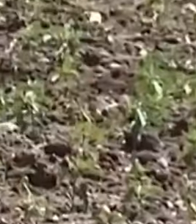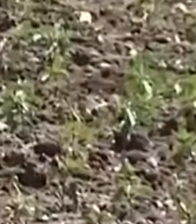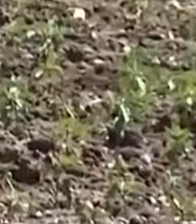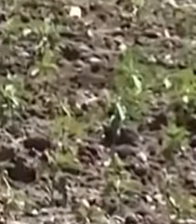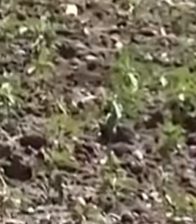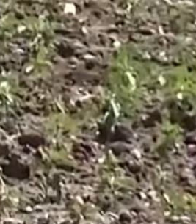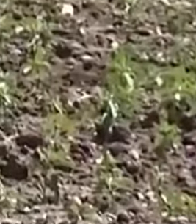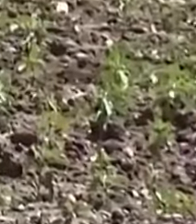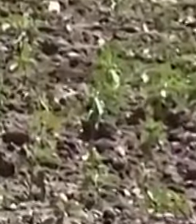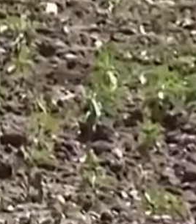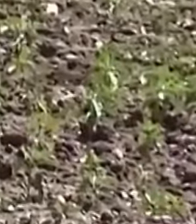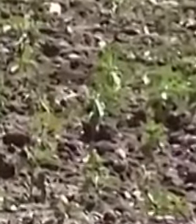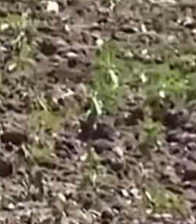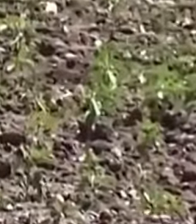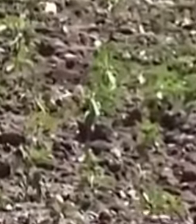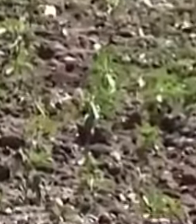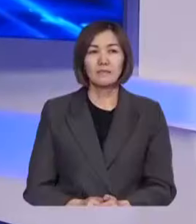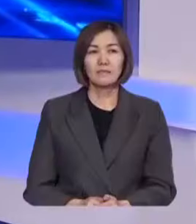Астана.